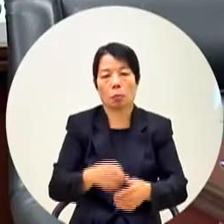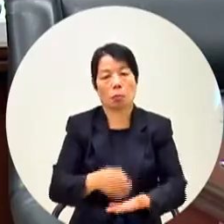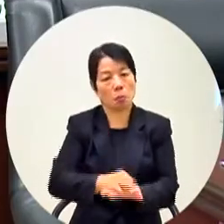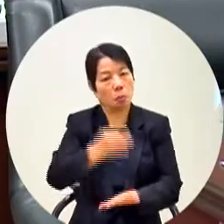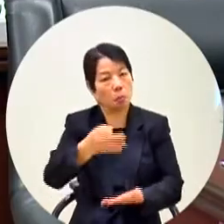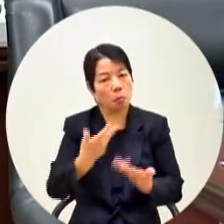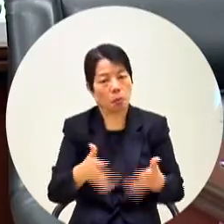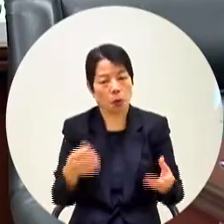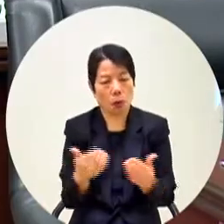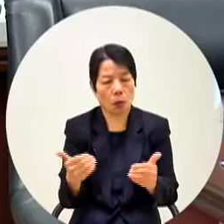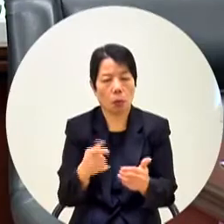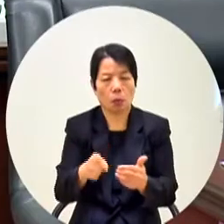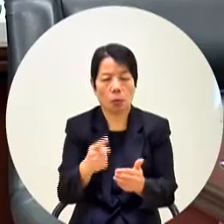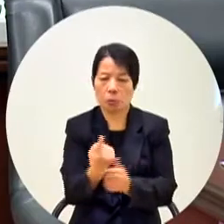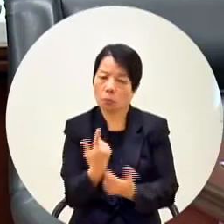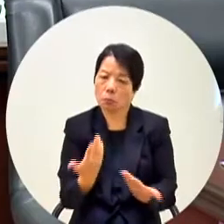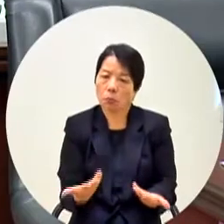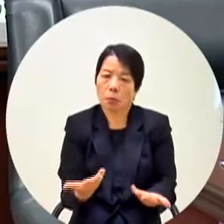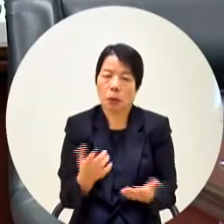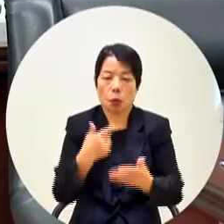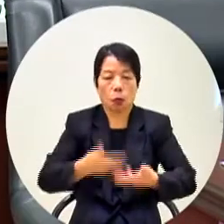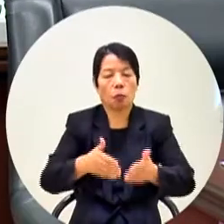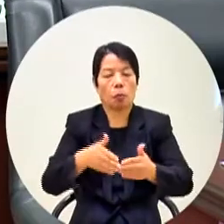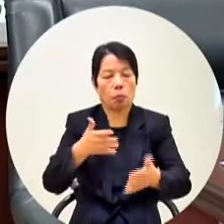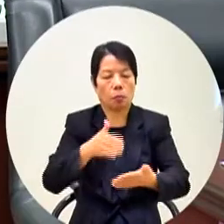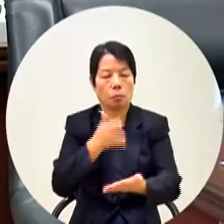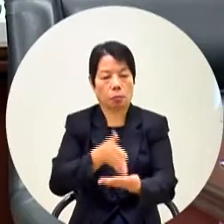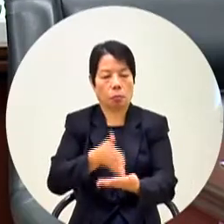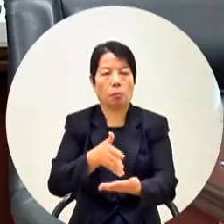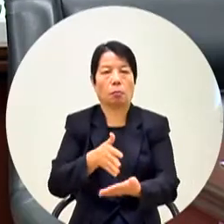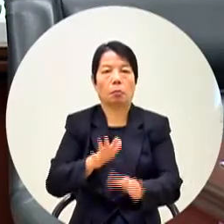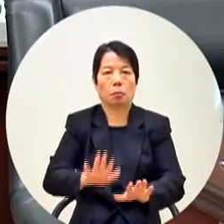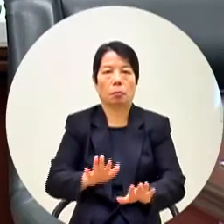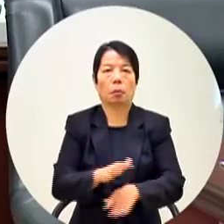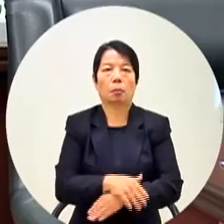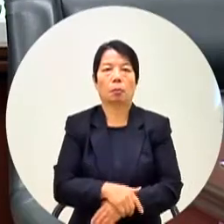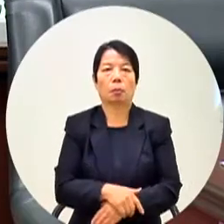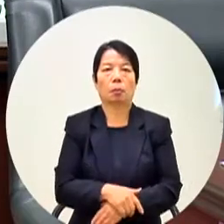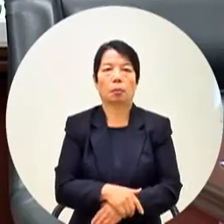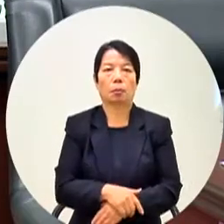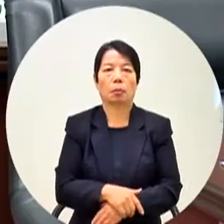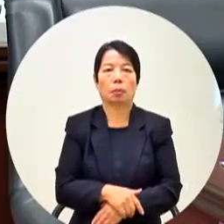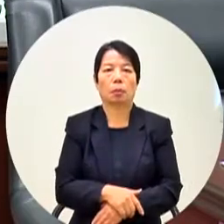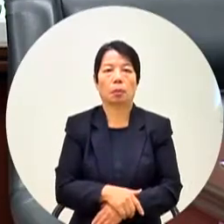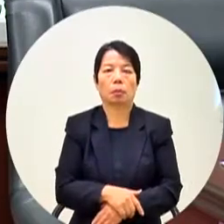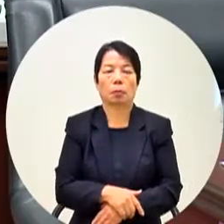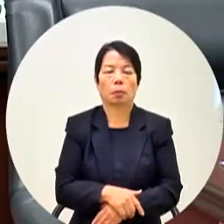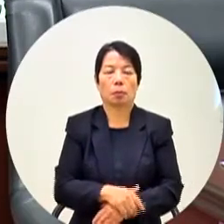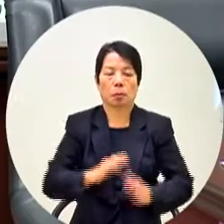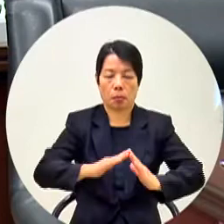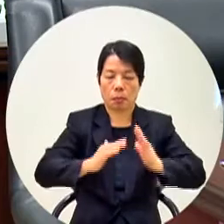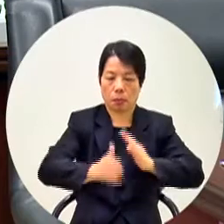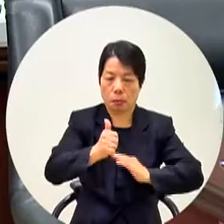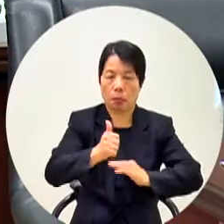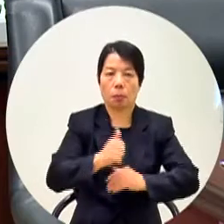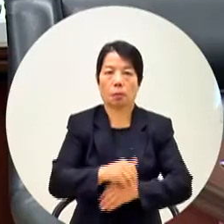这才是我今天的重点哦。 市长，我重